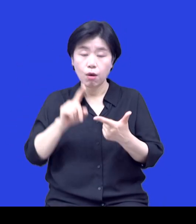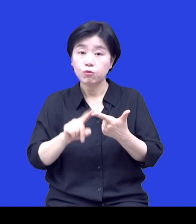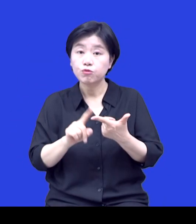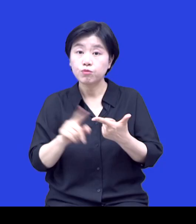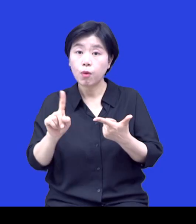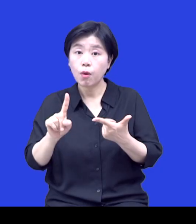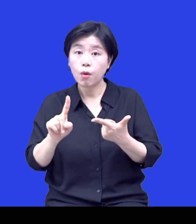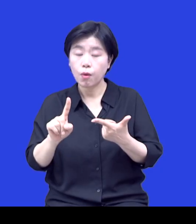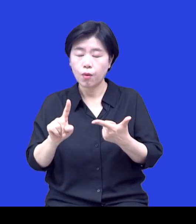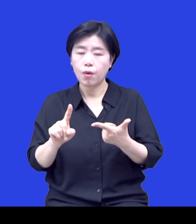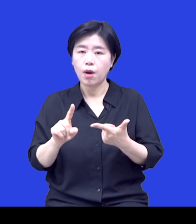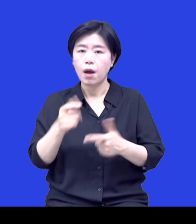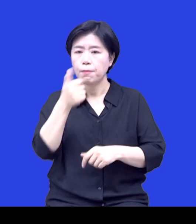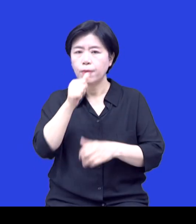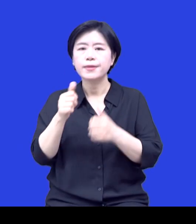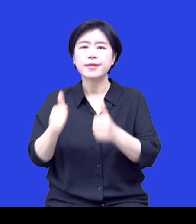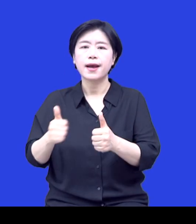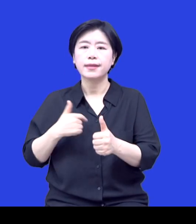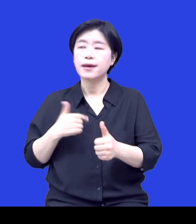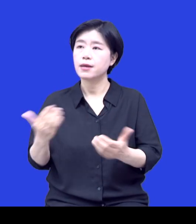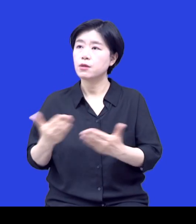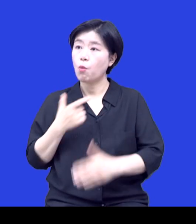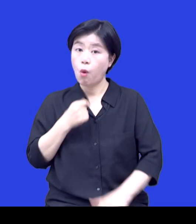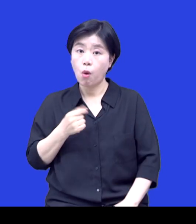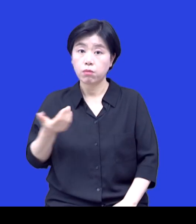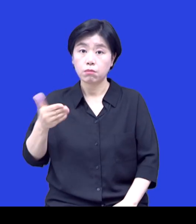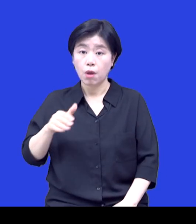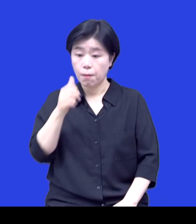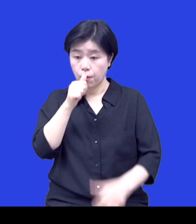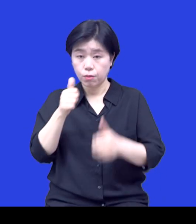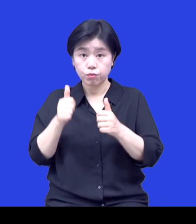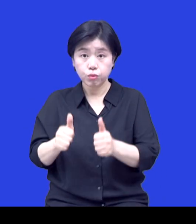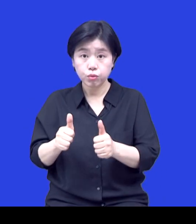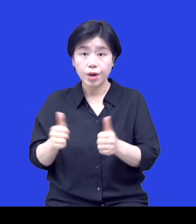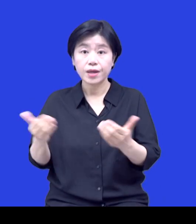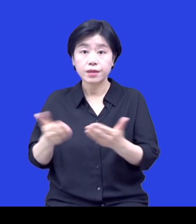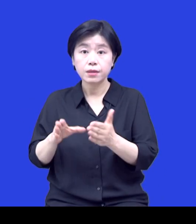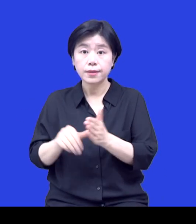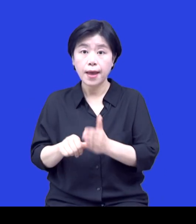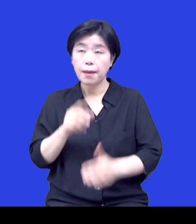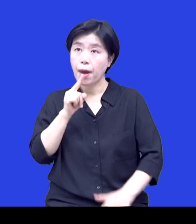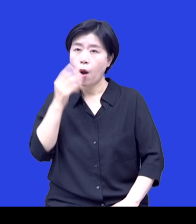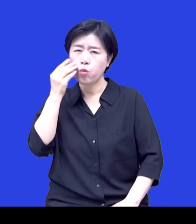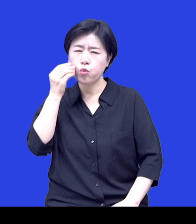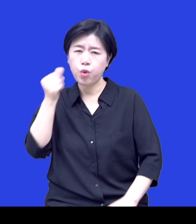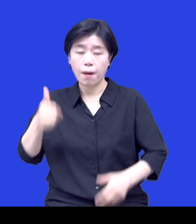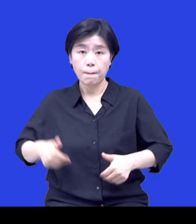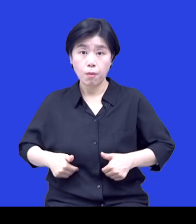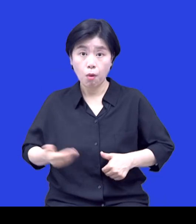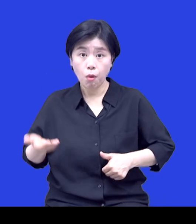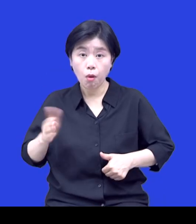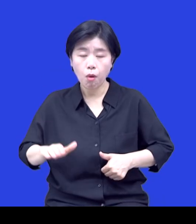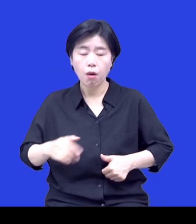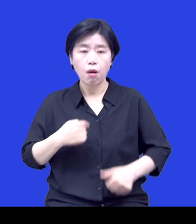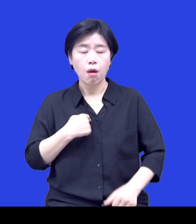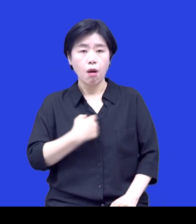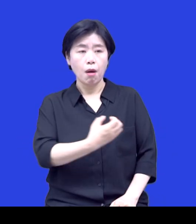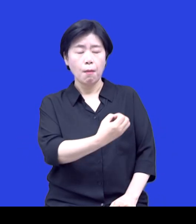안 된다고 하시니까 예. 그런데 그거를 떨쳐내는데 굉장히 제가 시간이 오래